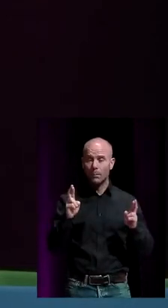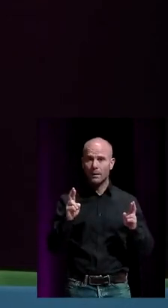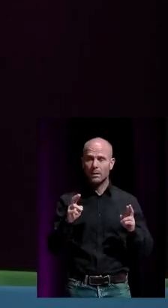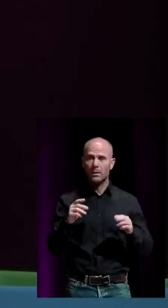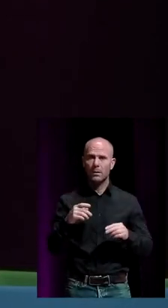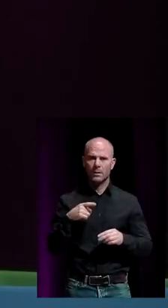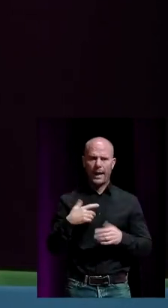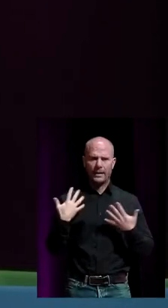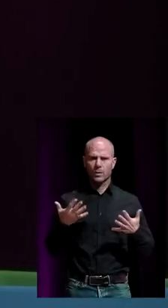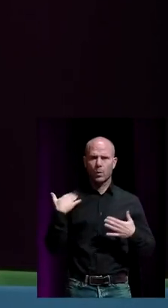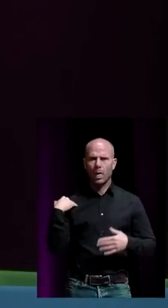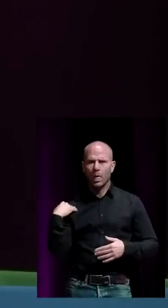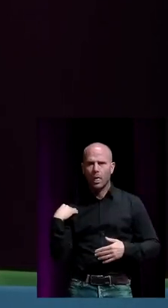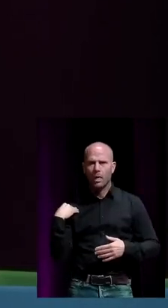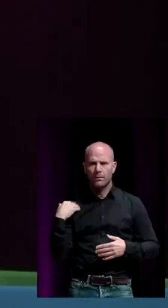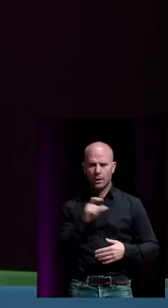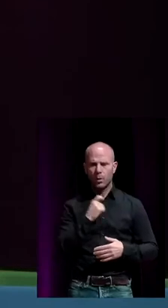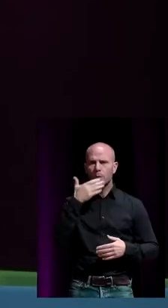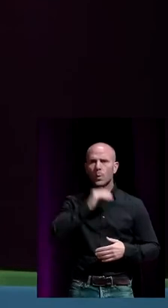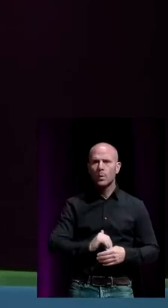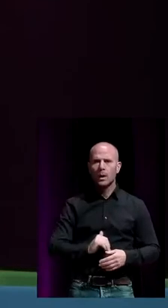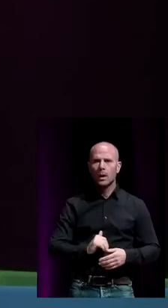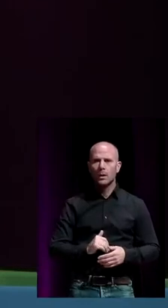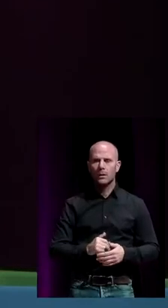väldigt stor börda för oss att bära.